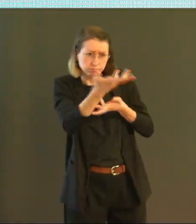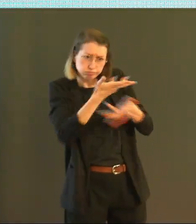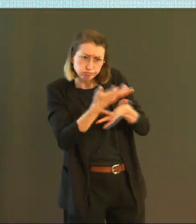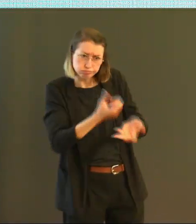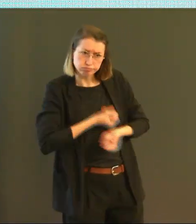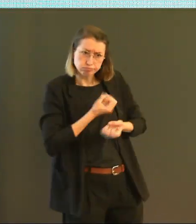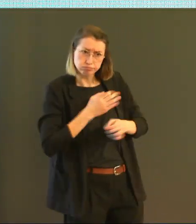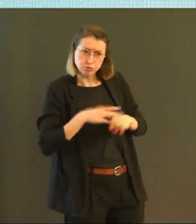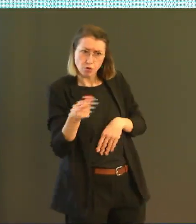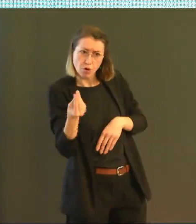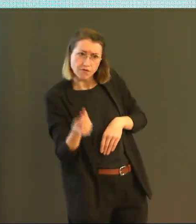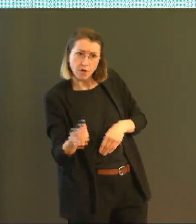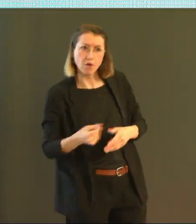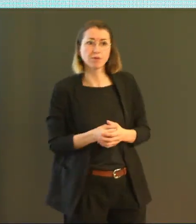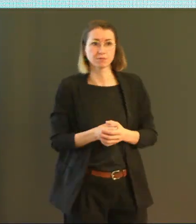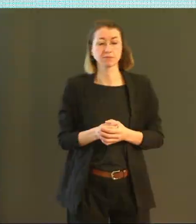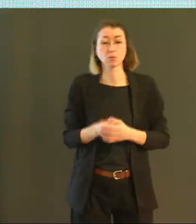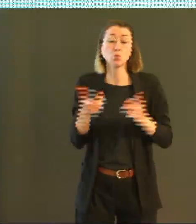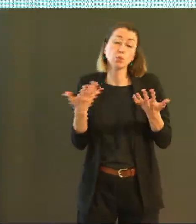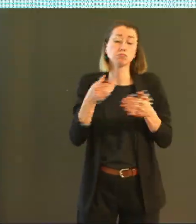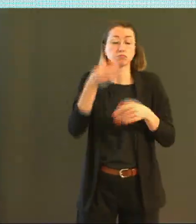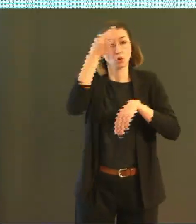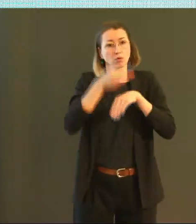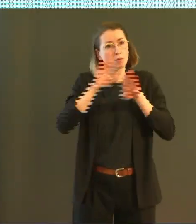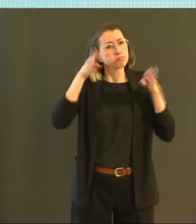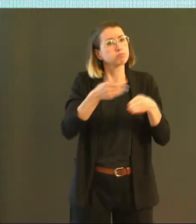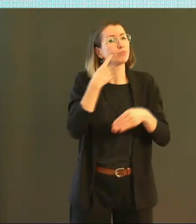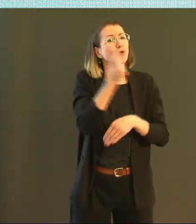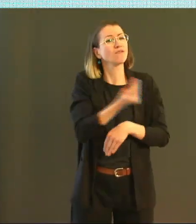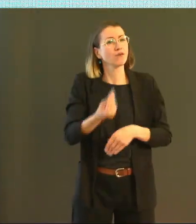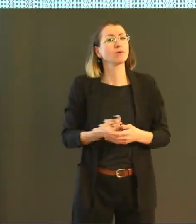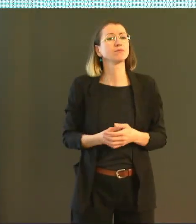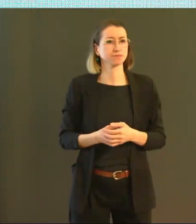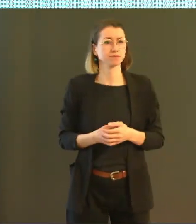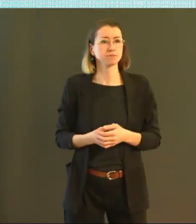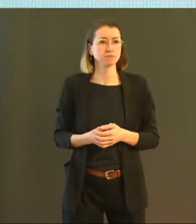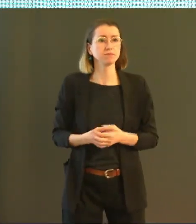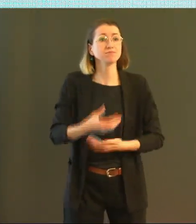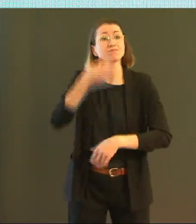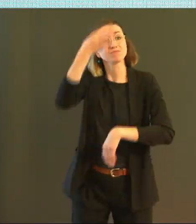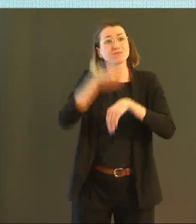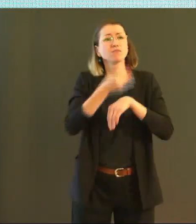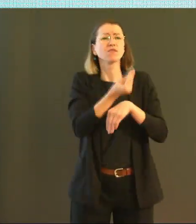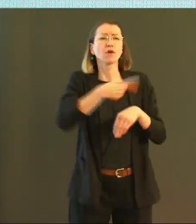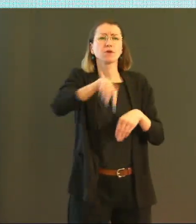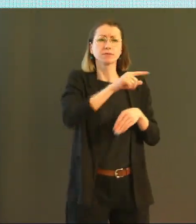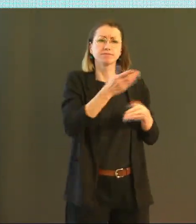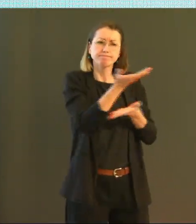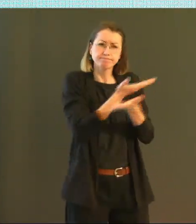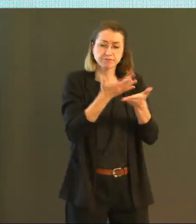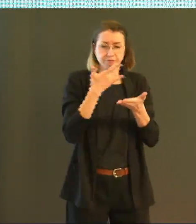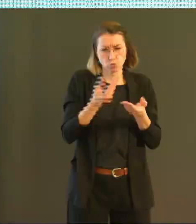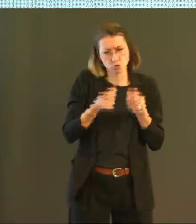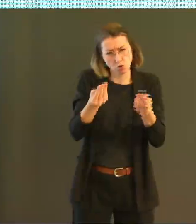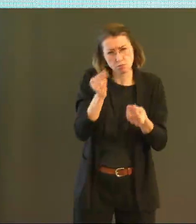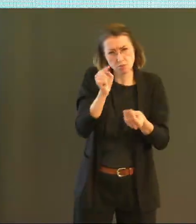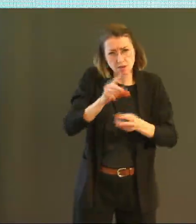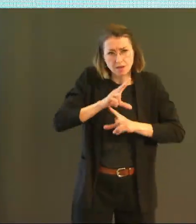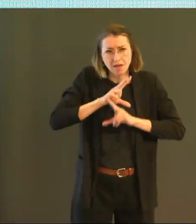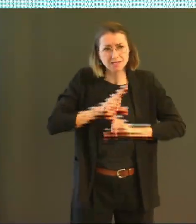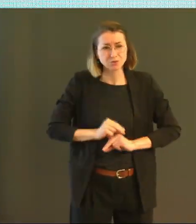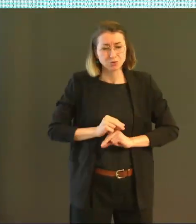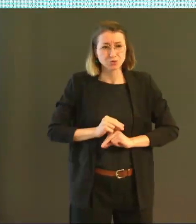les pédiatres se veulent rassurant je pense qu'ils ont parfaitement raison en disant que d'une part qu'on n'a pas